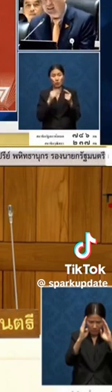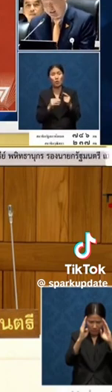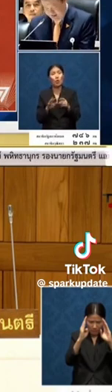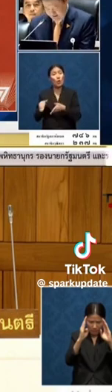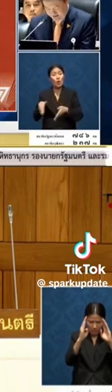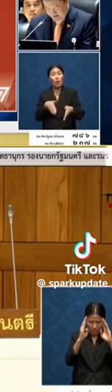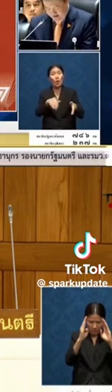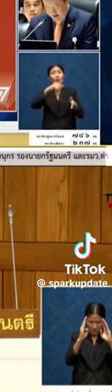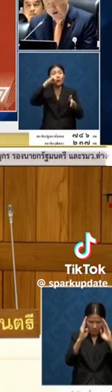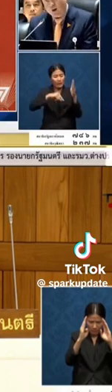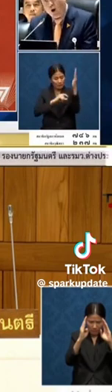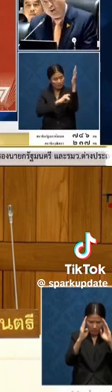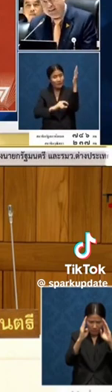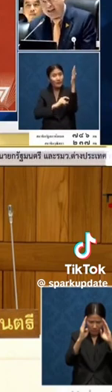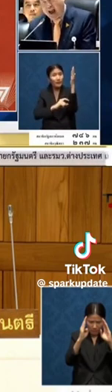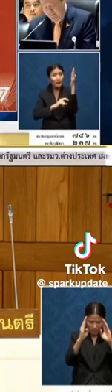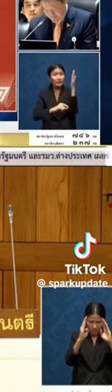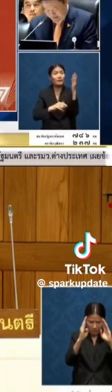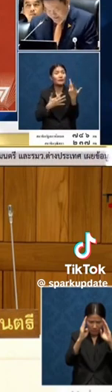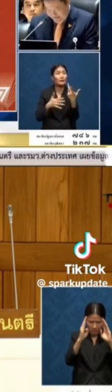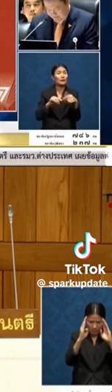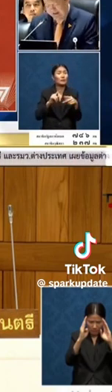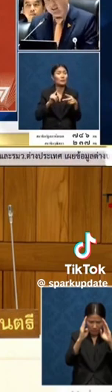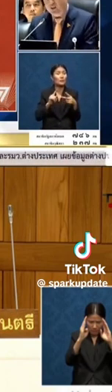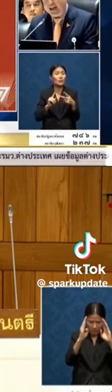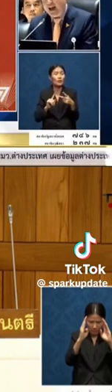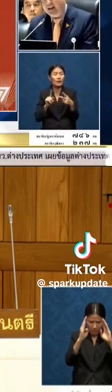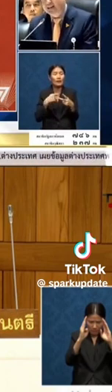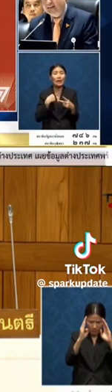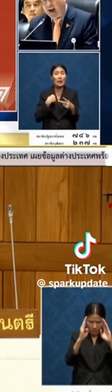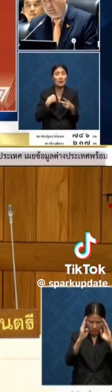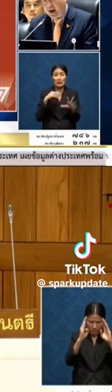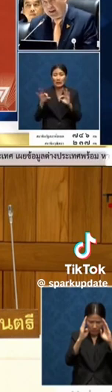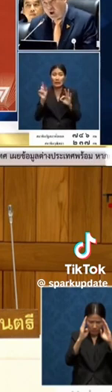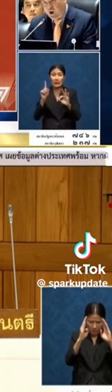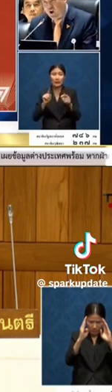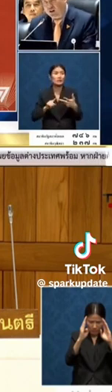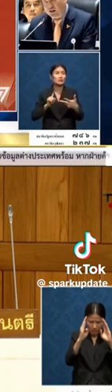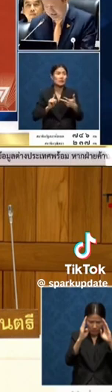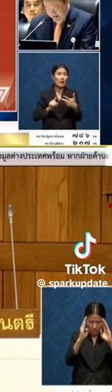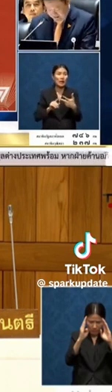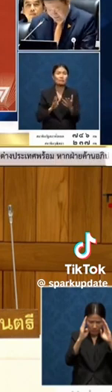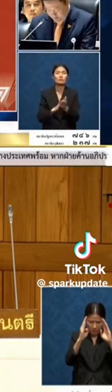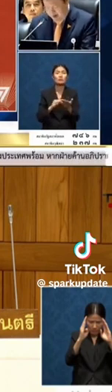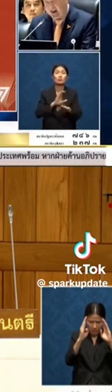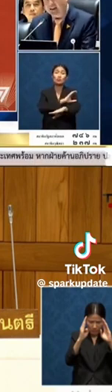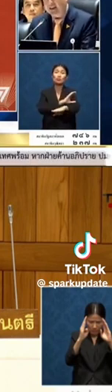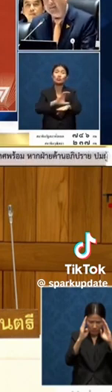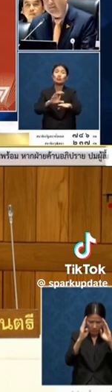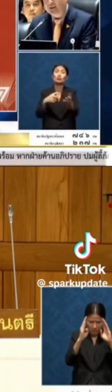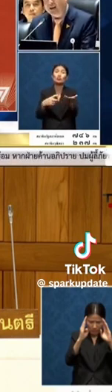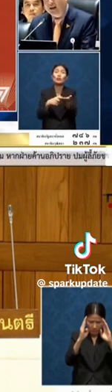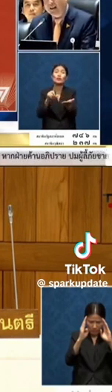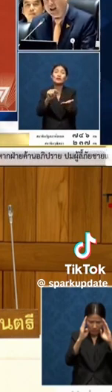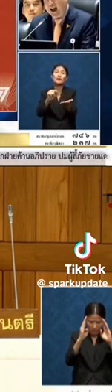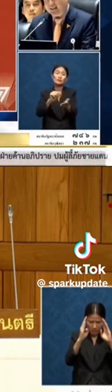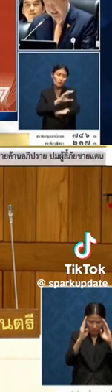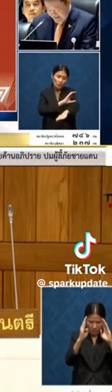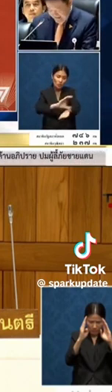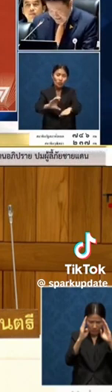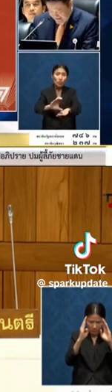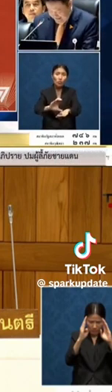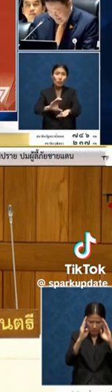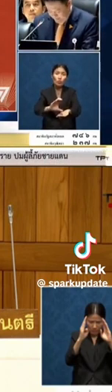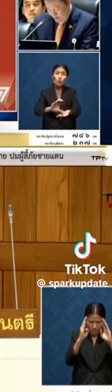ดข้อที่3 20บาทตลอดสายจะไปต่อหรือพอแค่นี้และหากท่